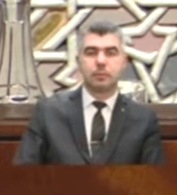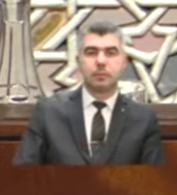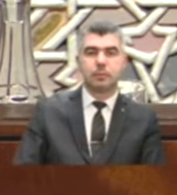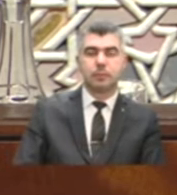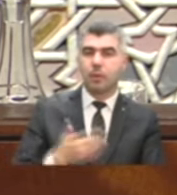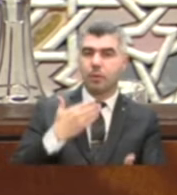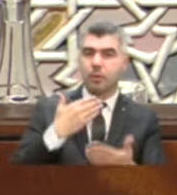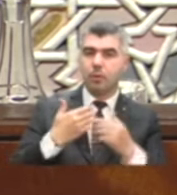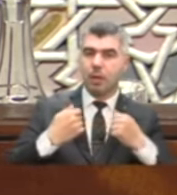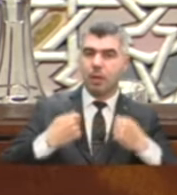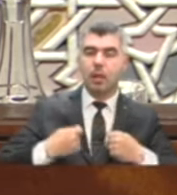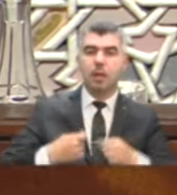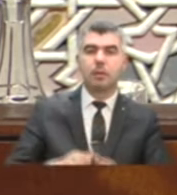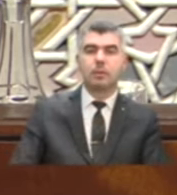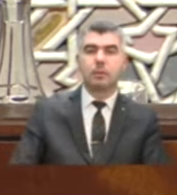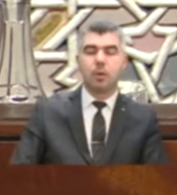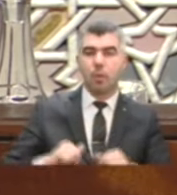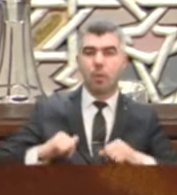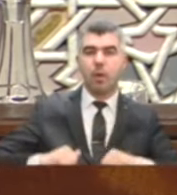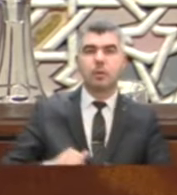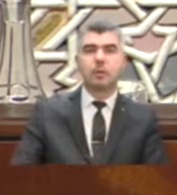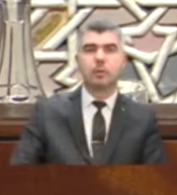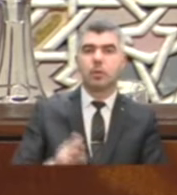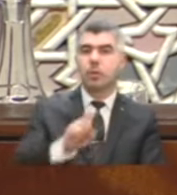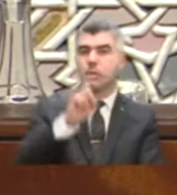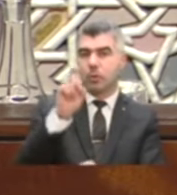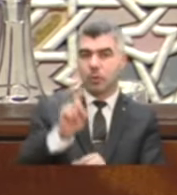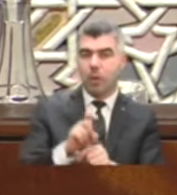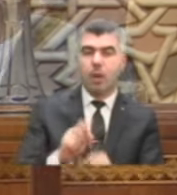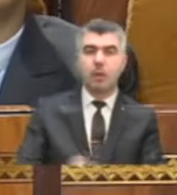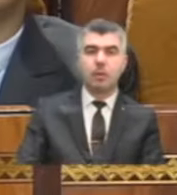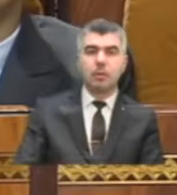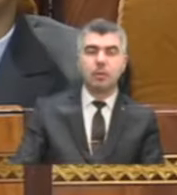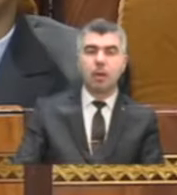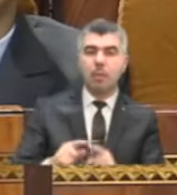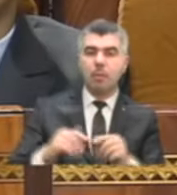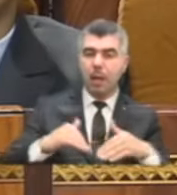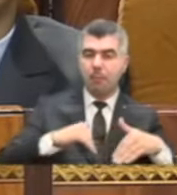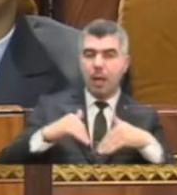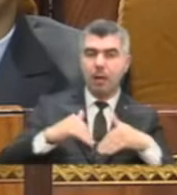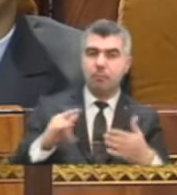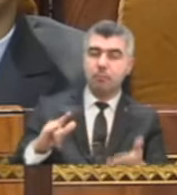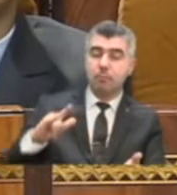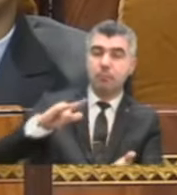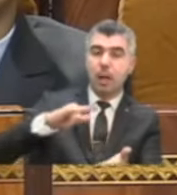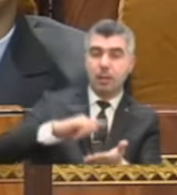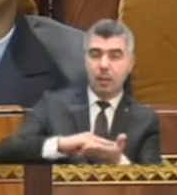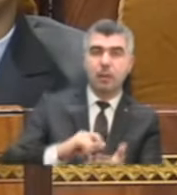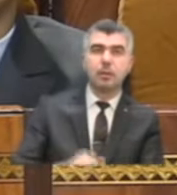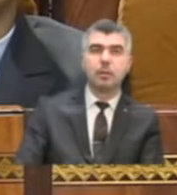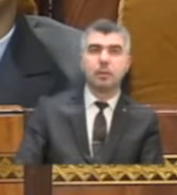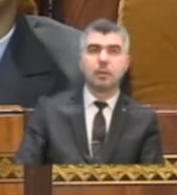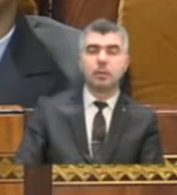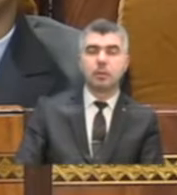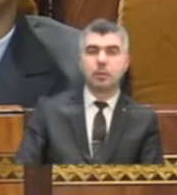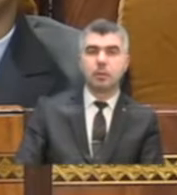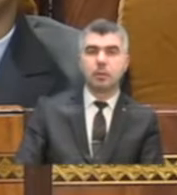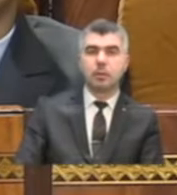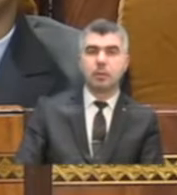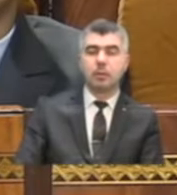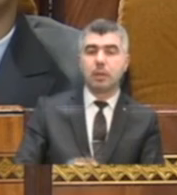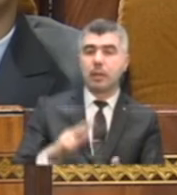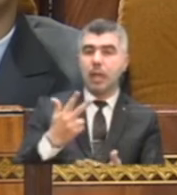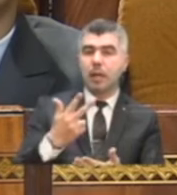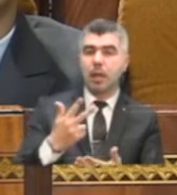شكرا سيد الرئيس. سيد الوزير، نسائلكم على البنية التحتية للمطارات، وخاصة ثلاث مطارات اللي في